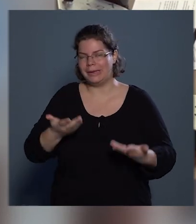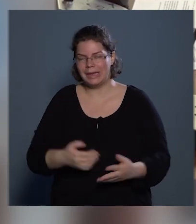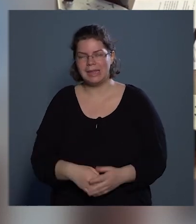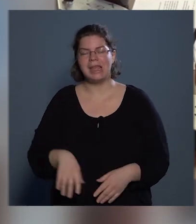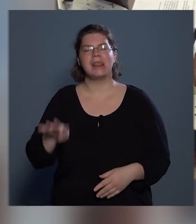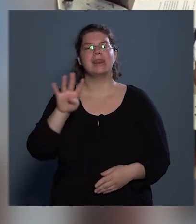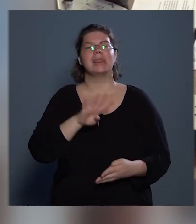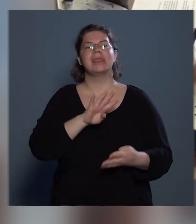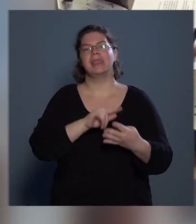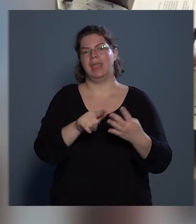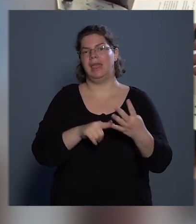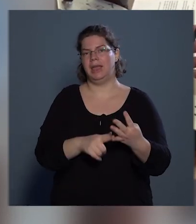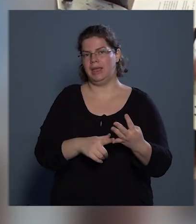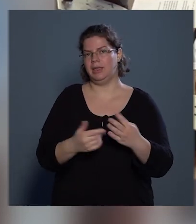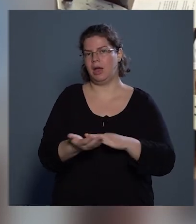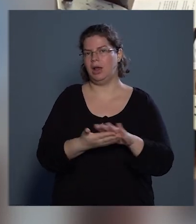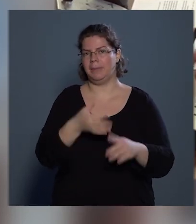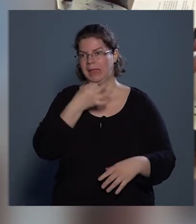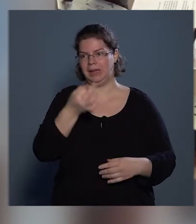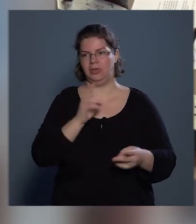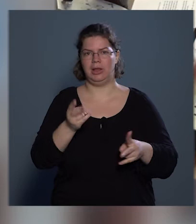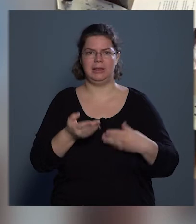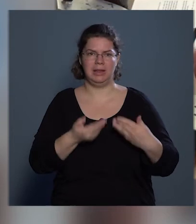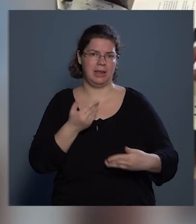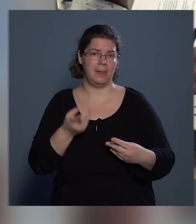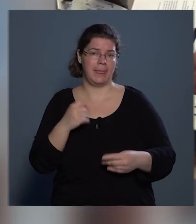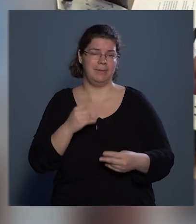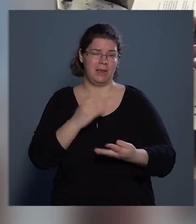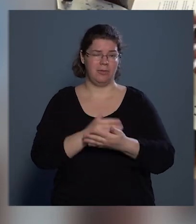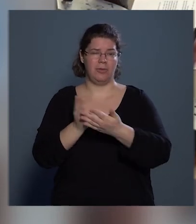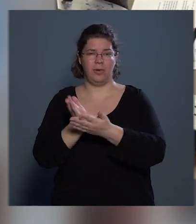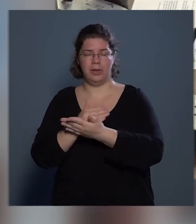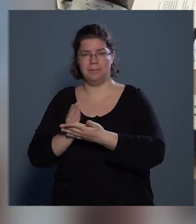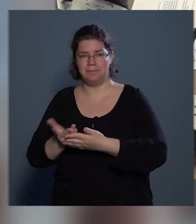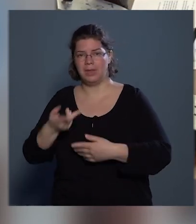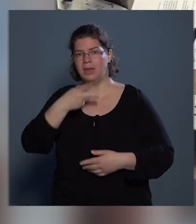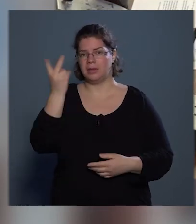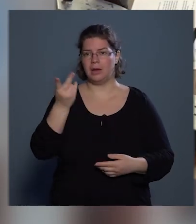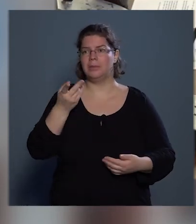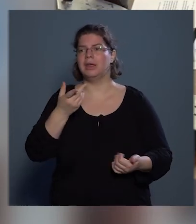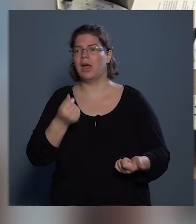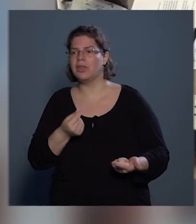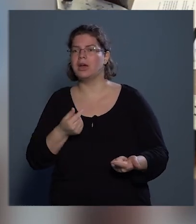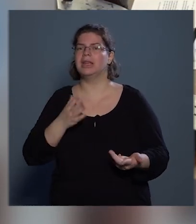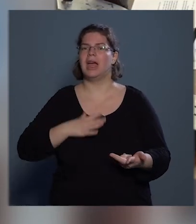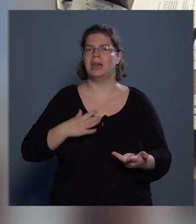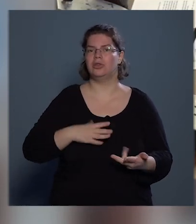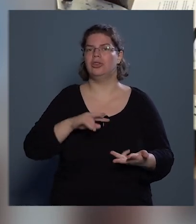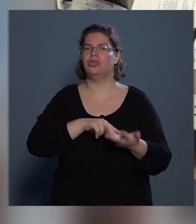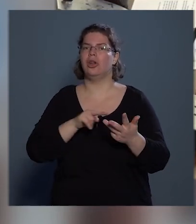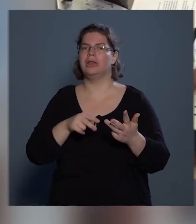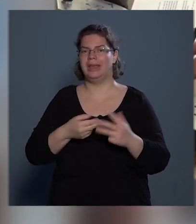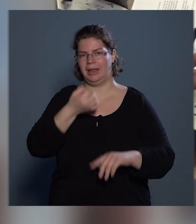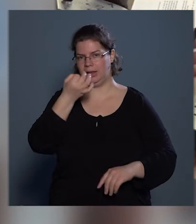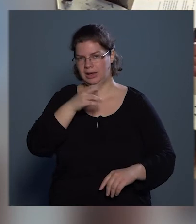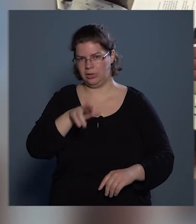kérdést tárgyalhatnánk, ugye, és ezeket ha felosztanám, akkor szakmai, anyagi, erkölcsi és stratégiai kérdésekről lehetne szó. Hát